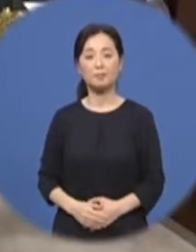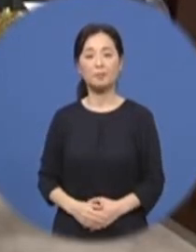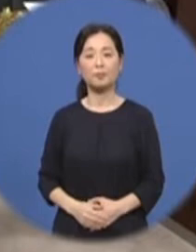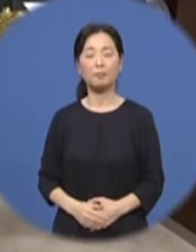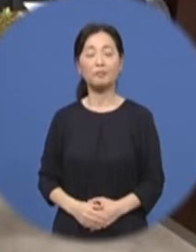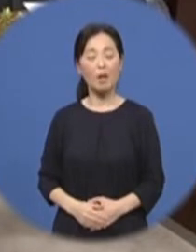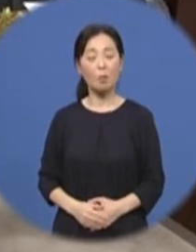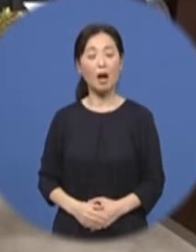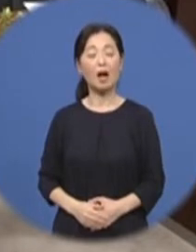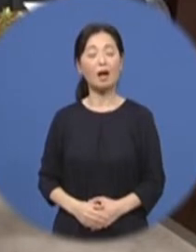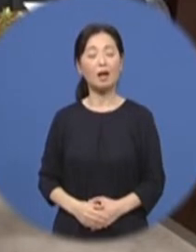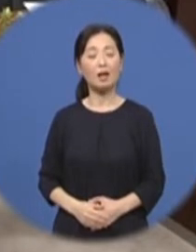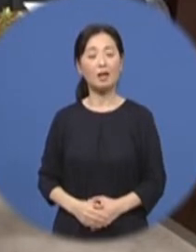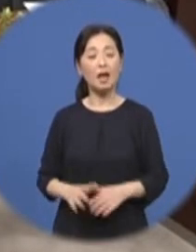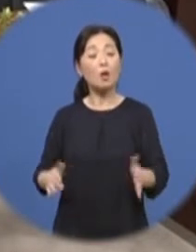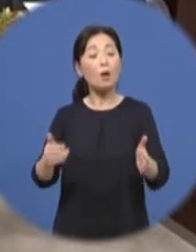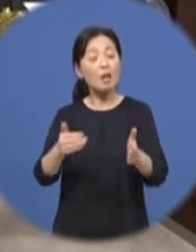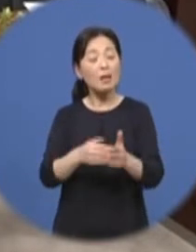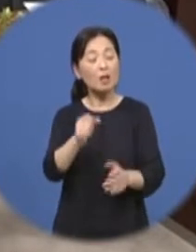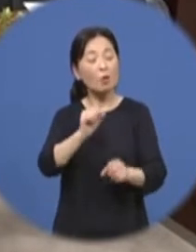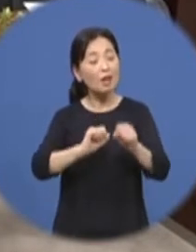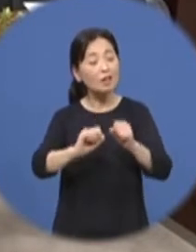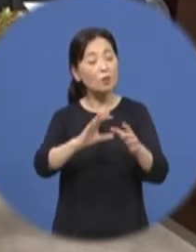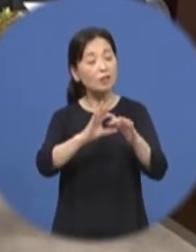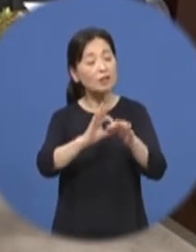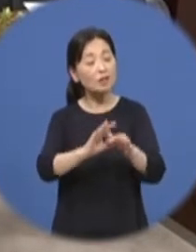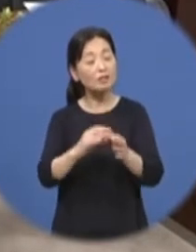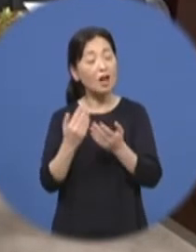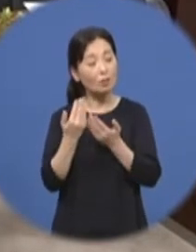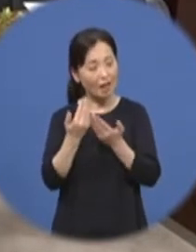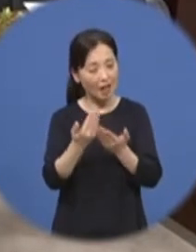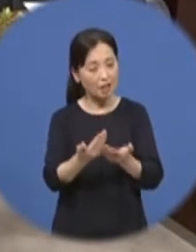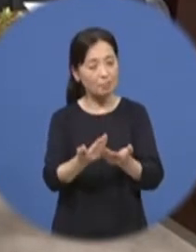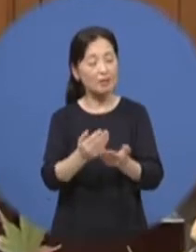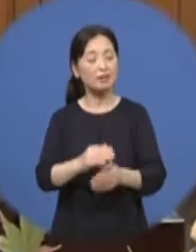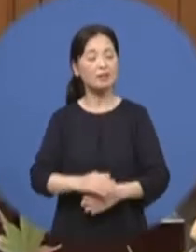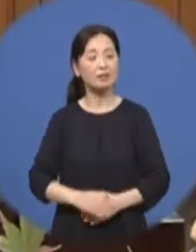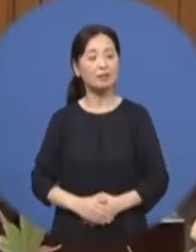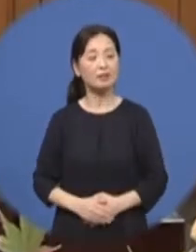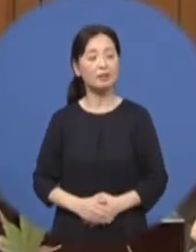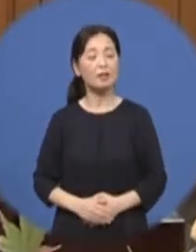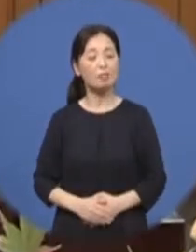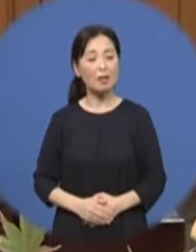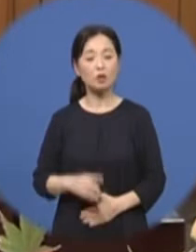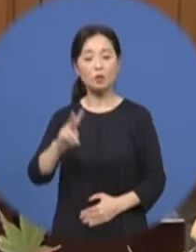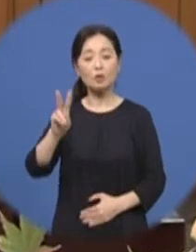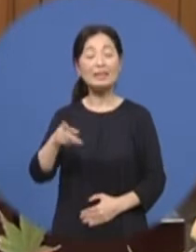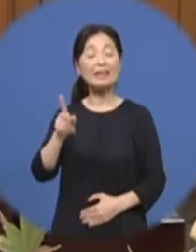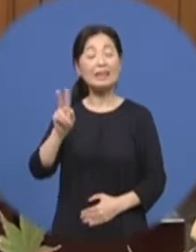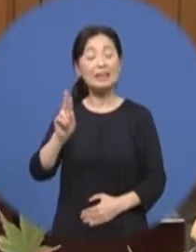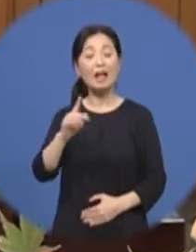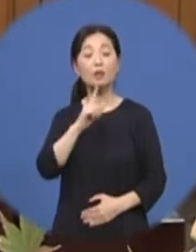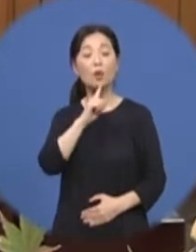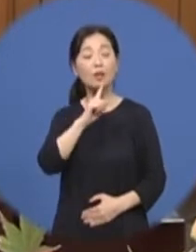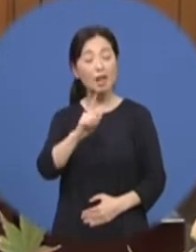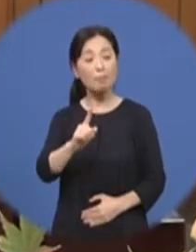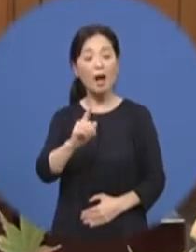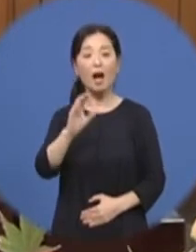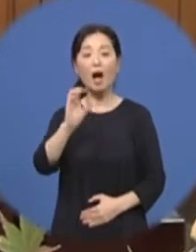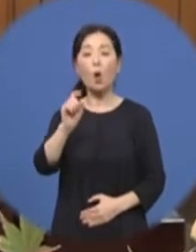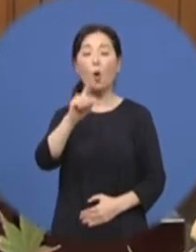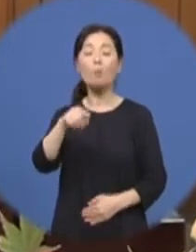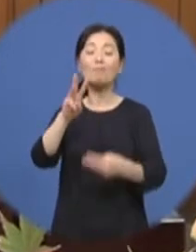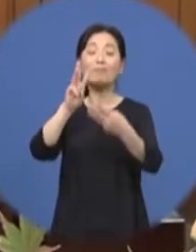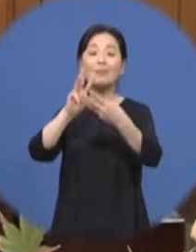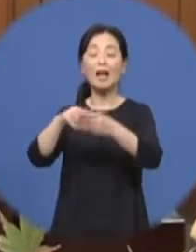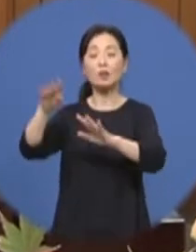ここからリラのこれまでの活動について少しだけお伺いしたいんですけれども、はい、あのまずリラといえば、はい、女の舞を復活させ